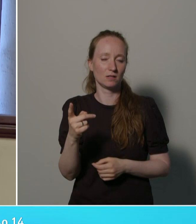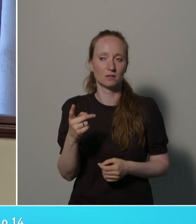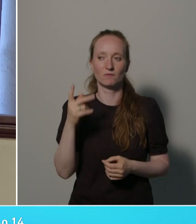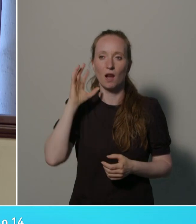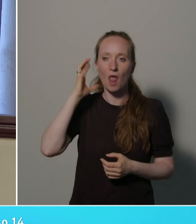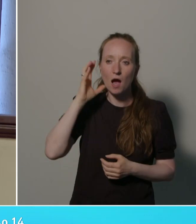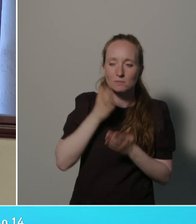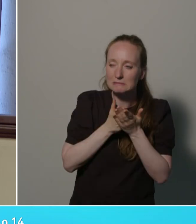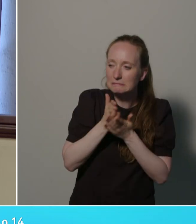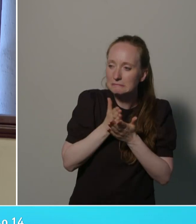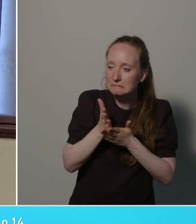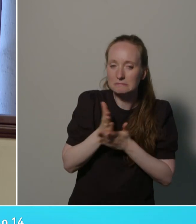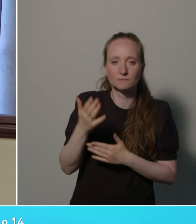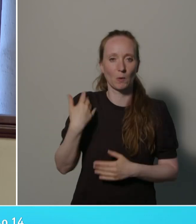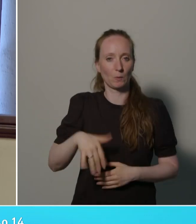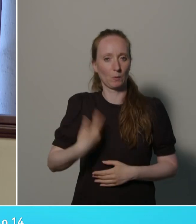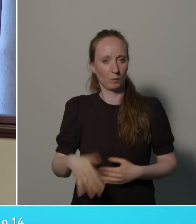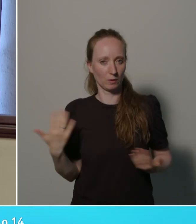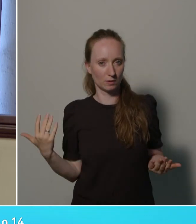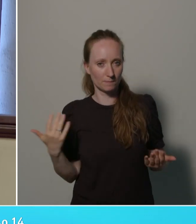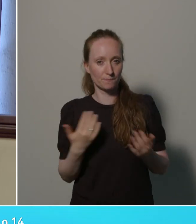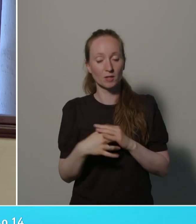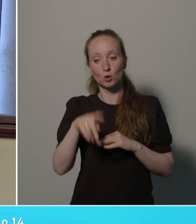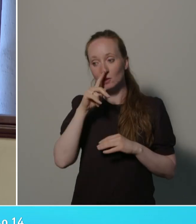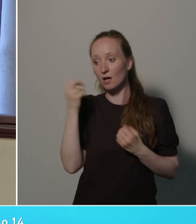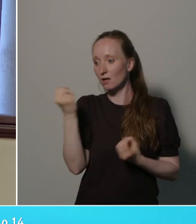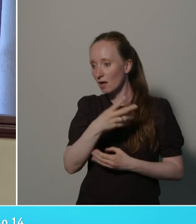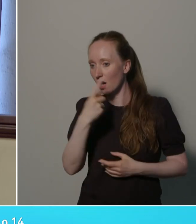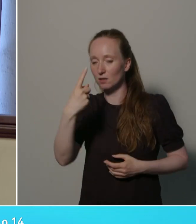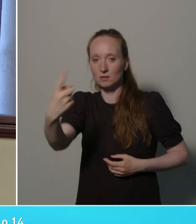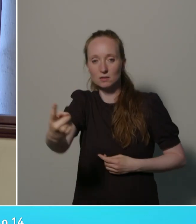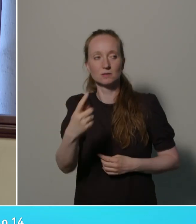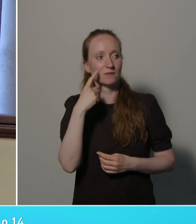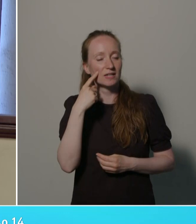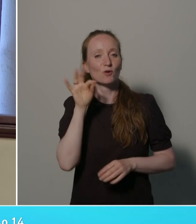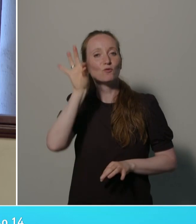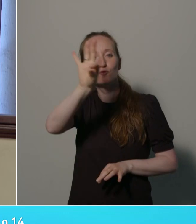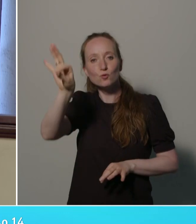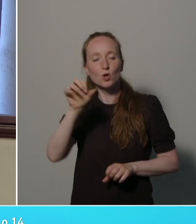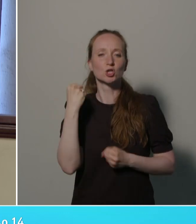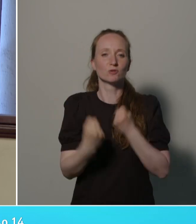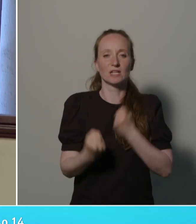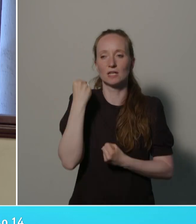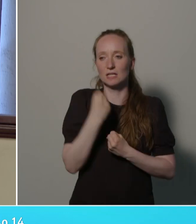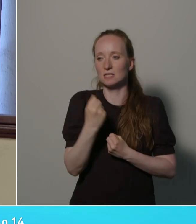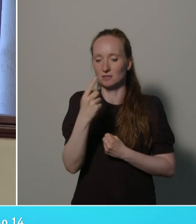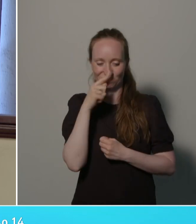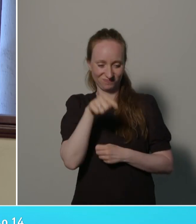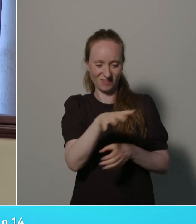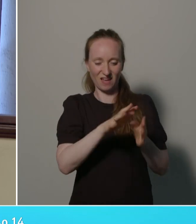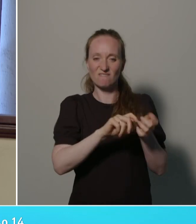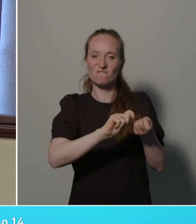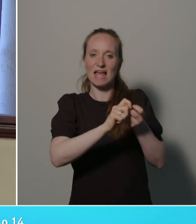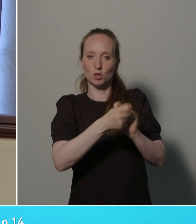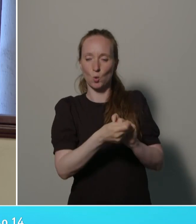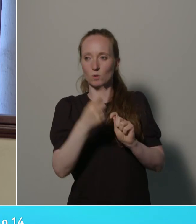als wenn man Menschen überzeugen muss, Veränderungen auch zu akzeptieren, Veränderungen in die Zukunft. Und ich meine, wer die Struktur